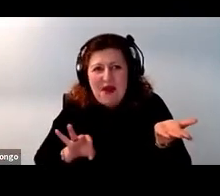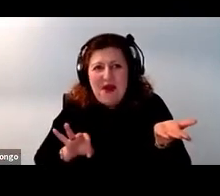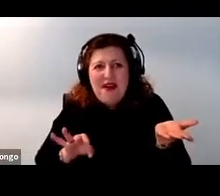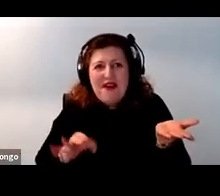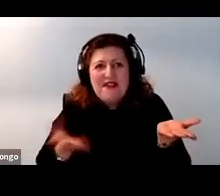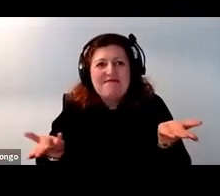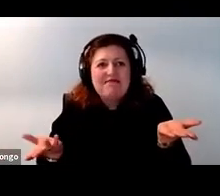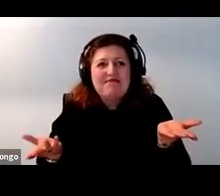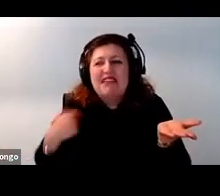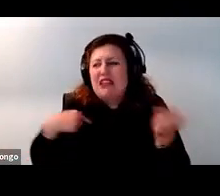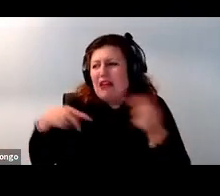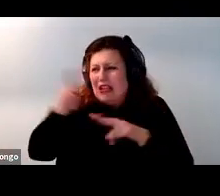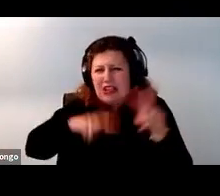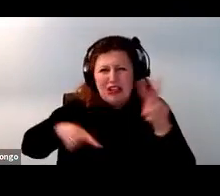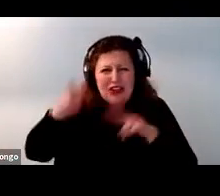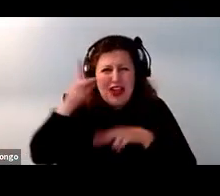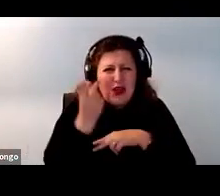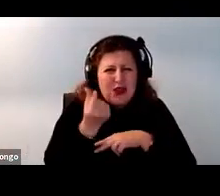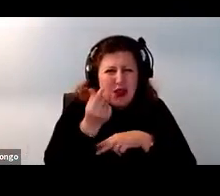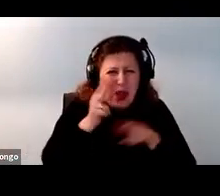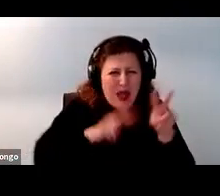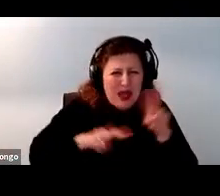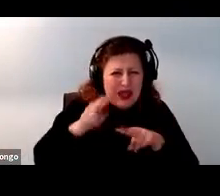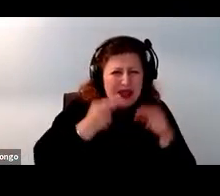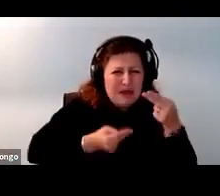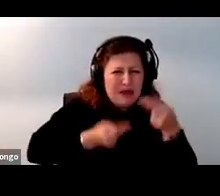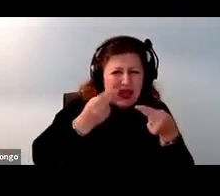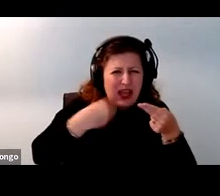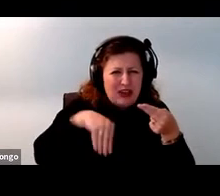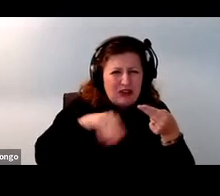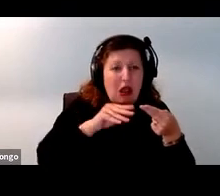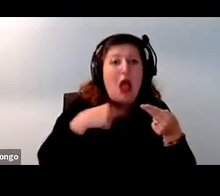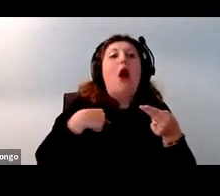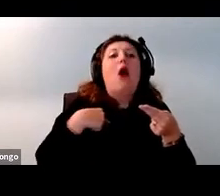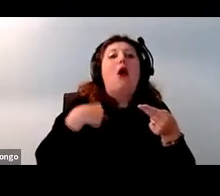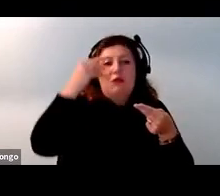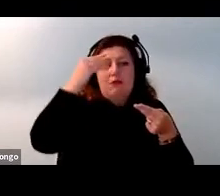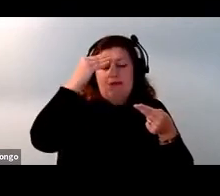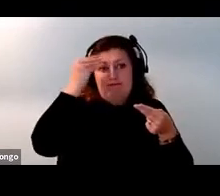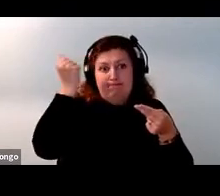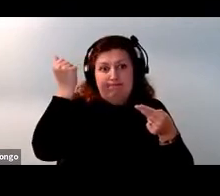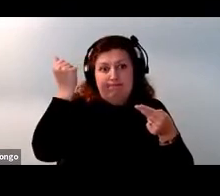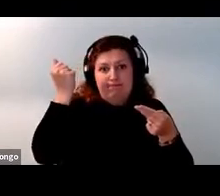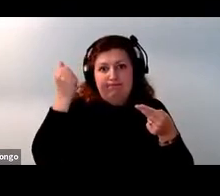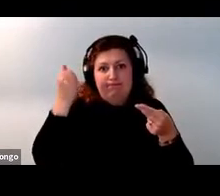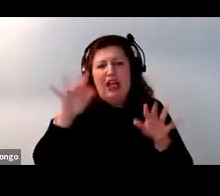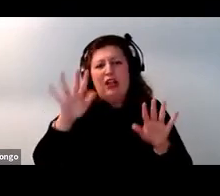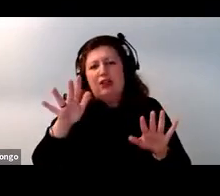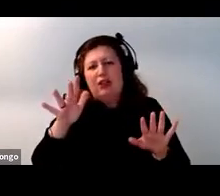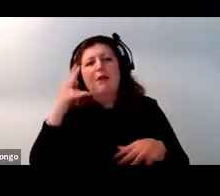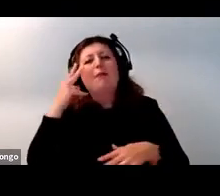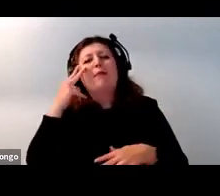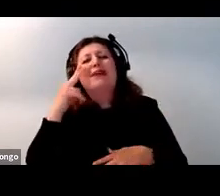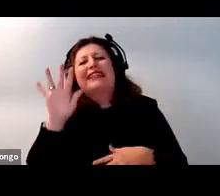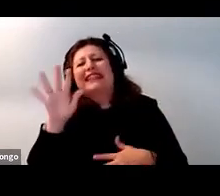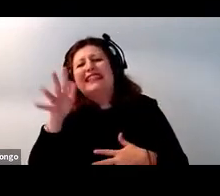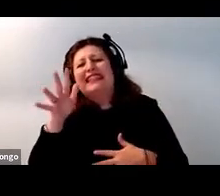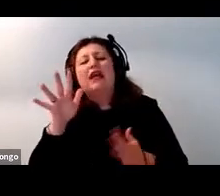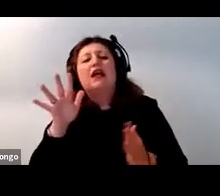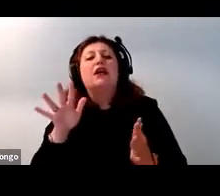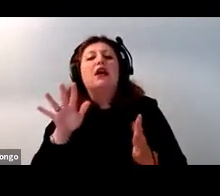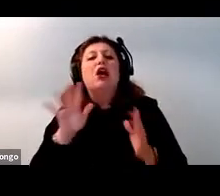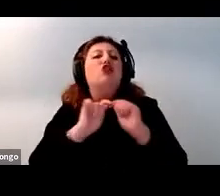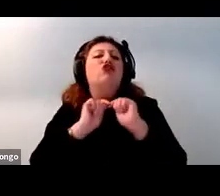infatti cercando il numero, il dato numerico, e non me lo ricordo così. A allora, i parziali potrei sbagliarmi, però